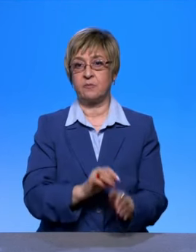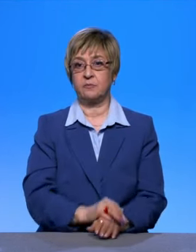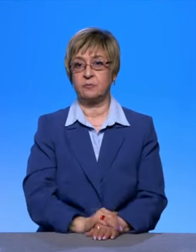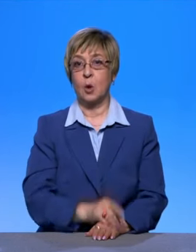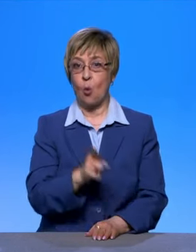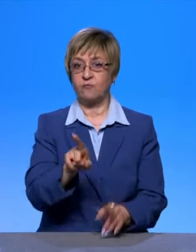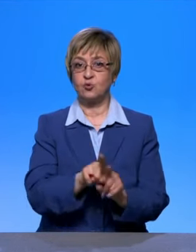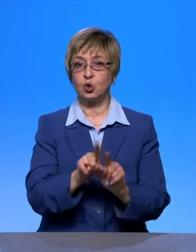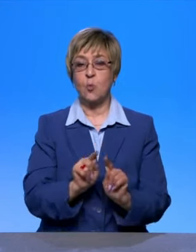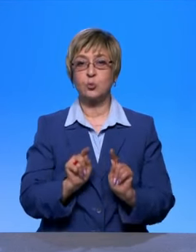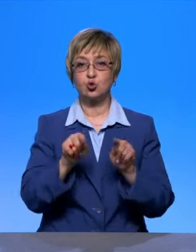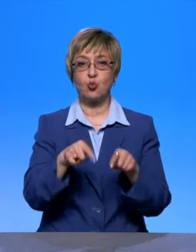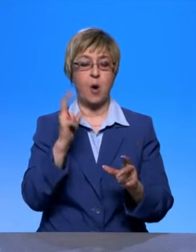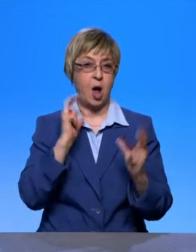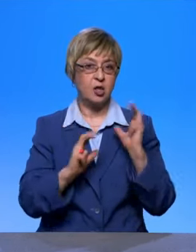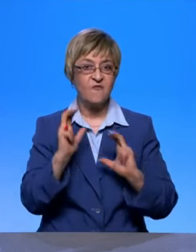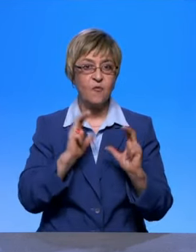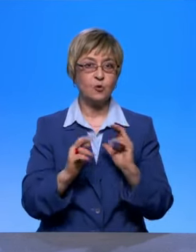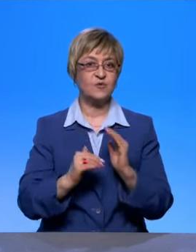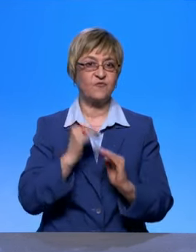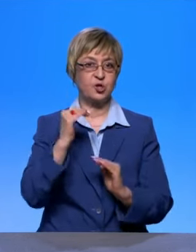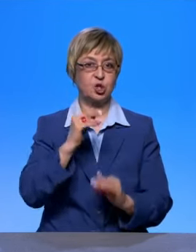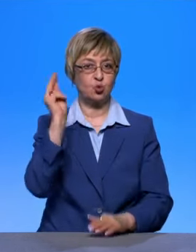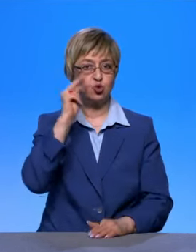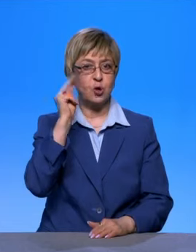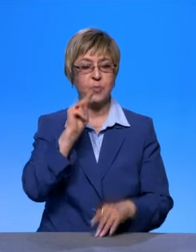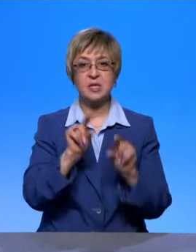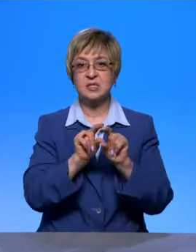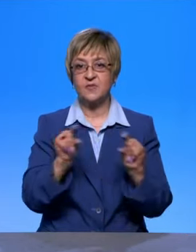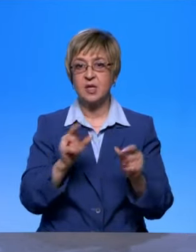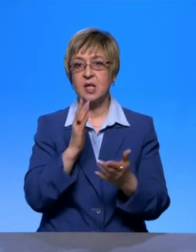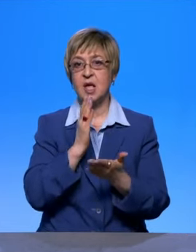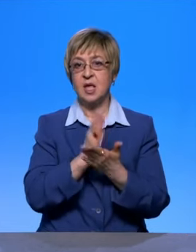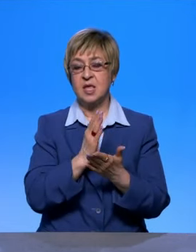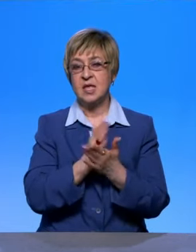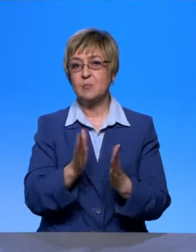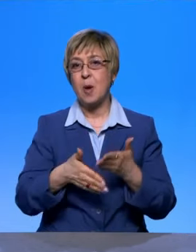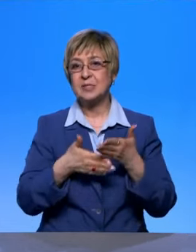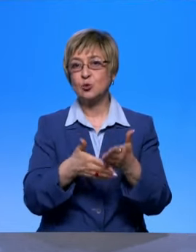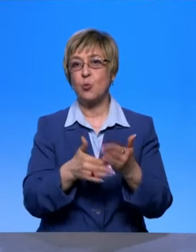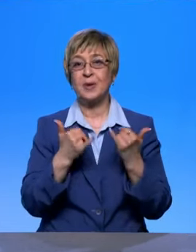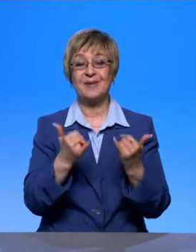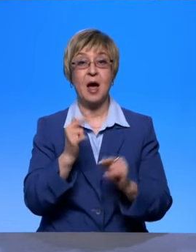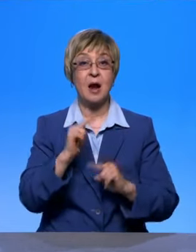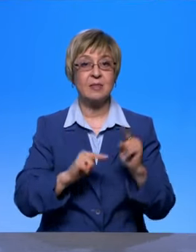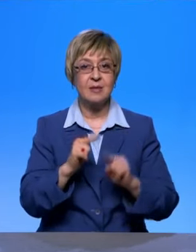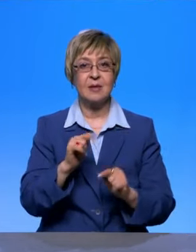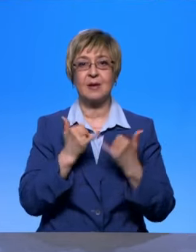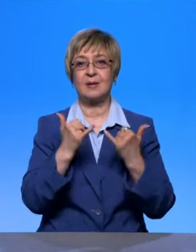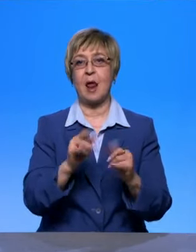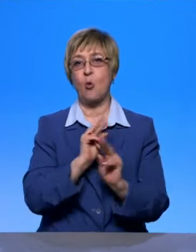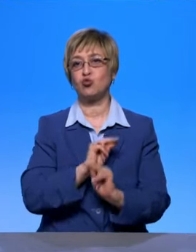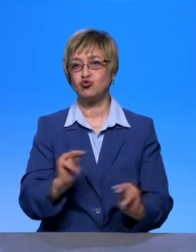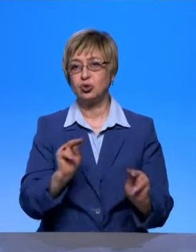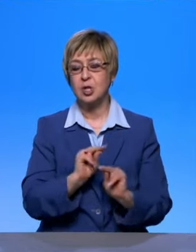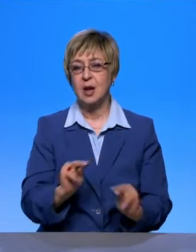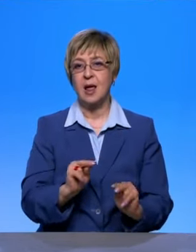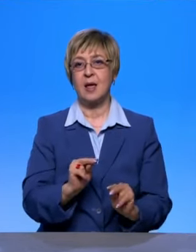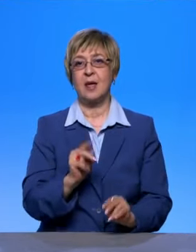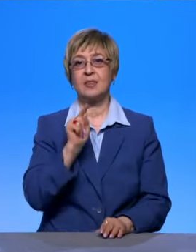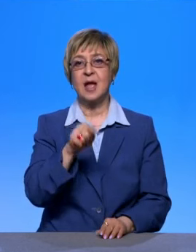поступает все-таки в ВУЗ, высшее учебное заведение. Есть методические пособия для родителей, для учителей, даже